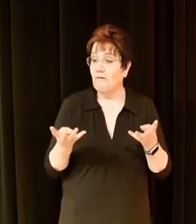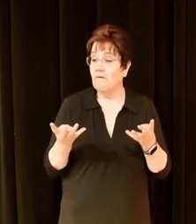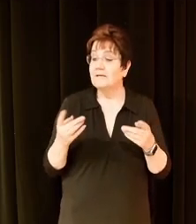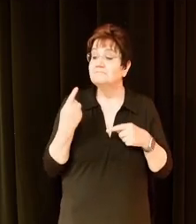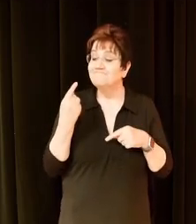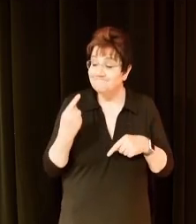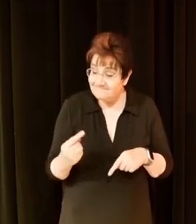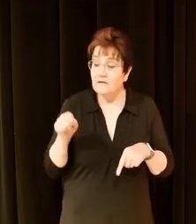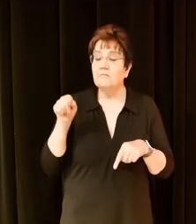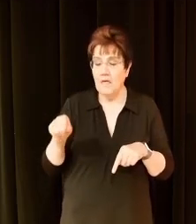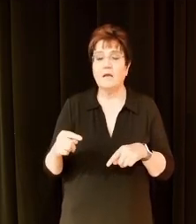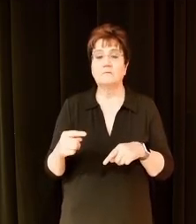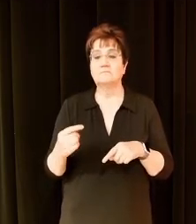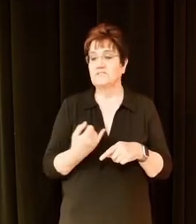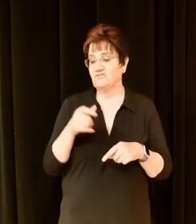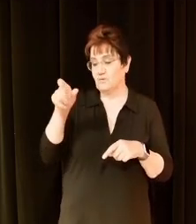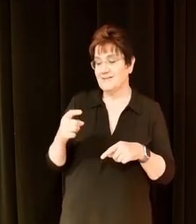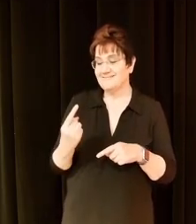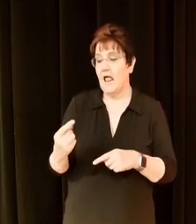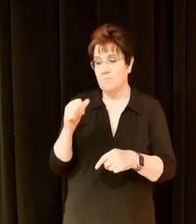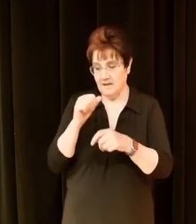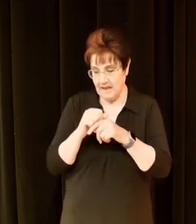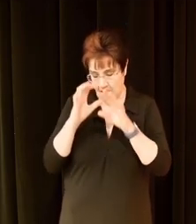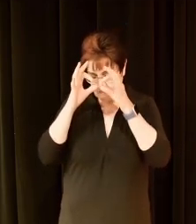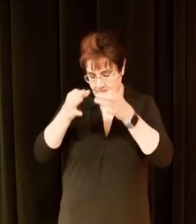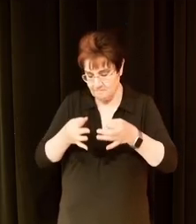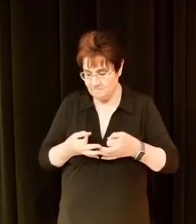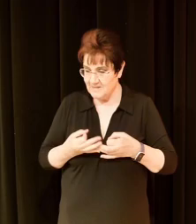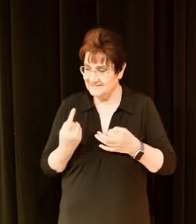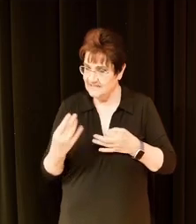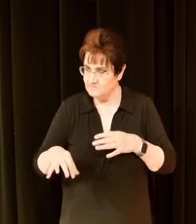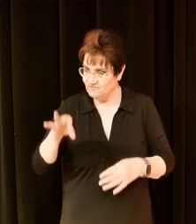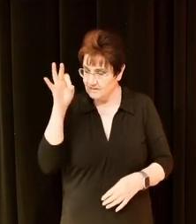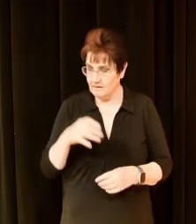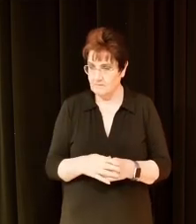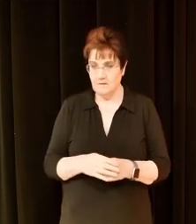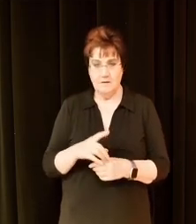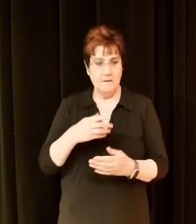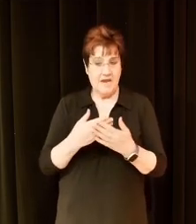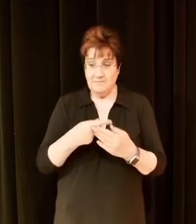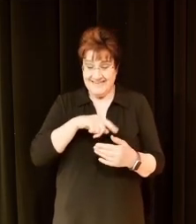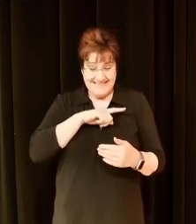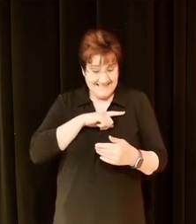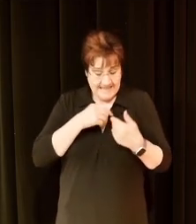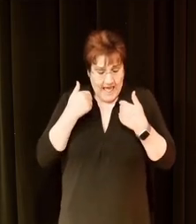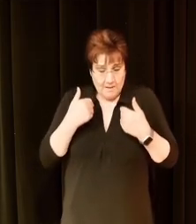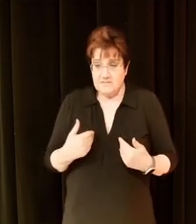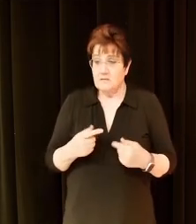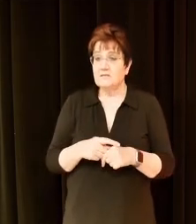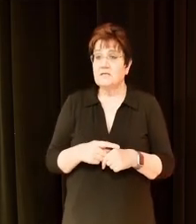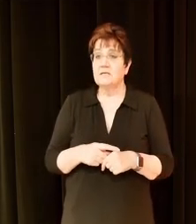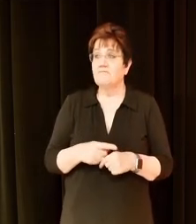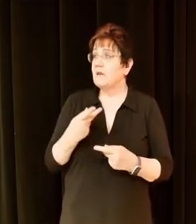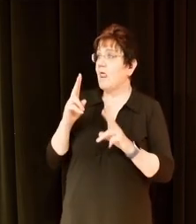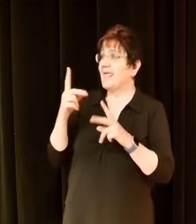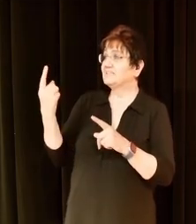entdecken. Also in dem Moment, wo ich ganz ich bin, Sie erinnern sich an Cy Twombly, wo ich nicht mehr das malen muss, was mir meine